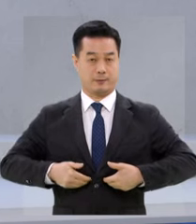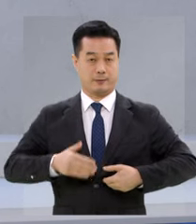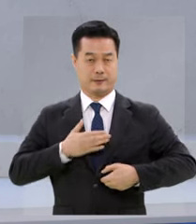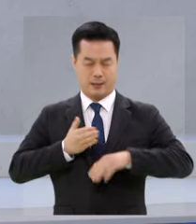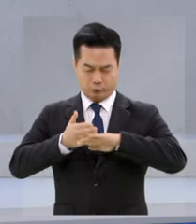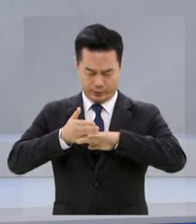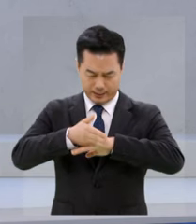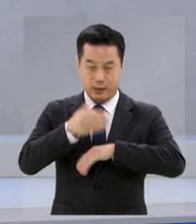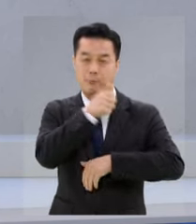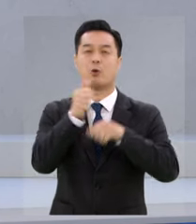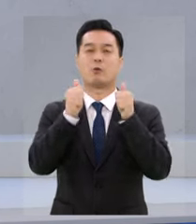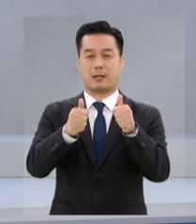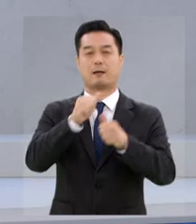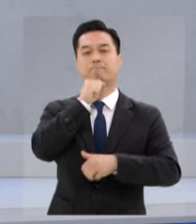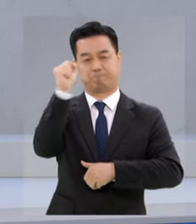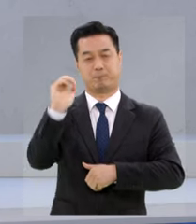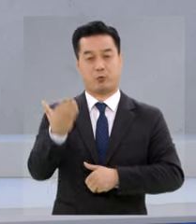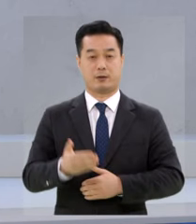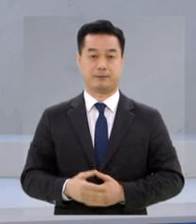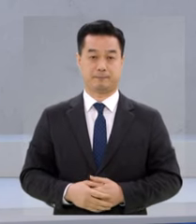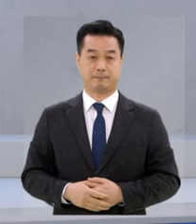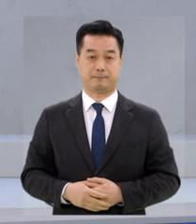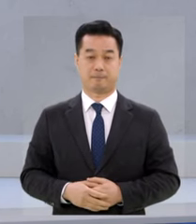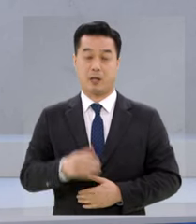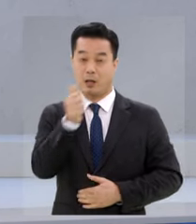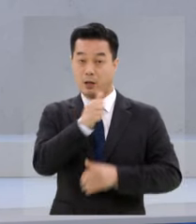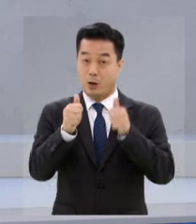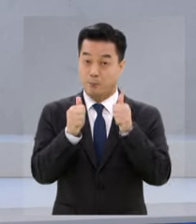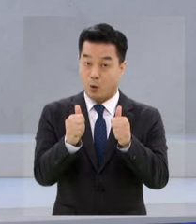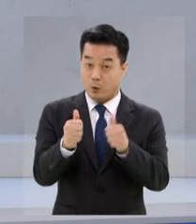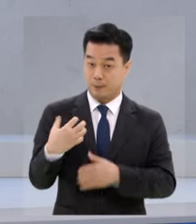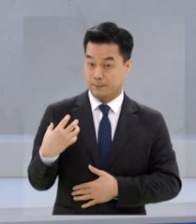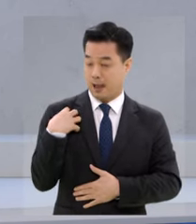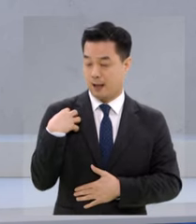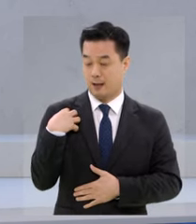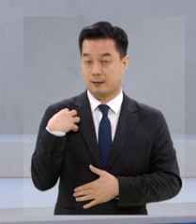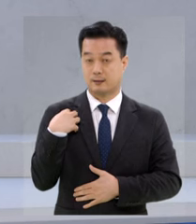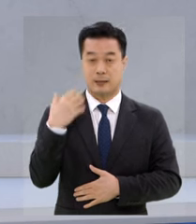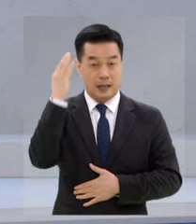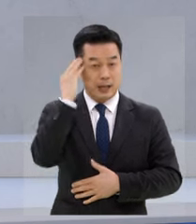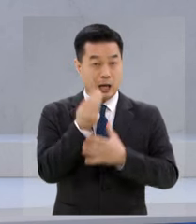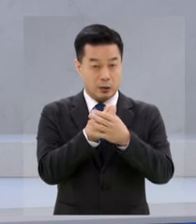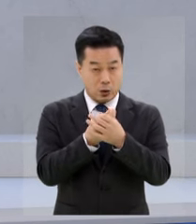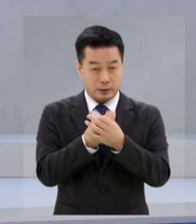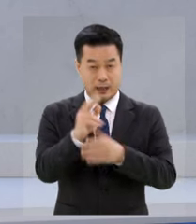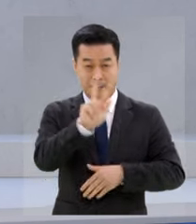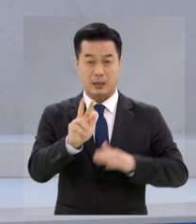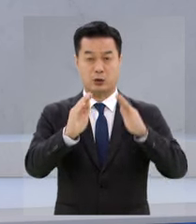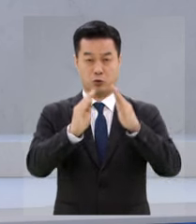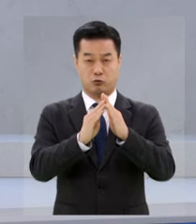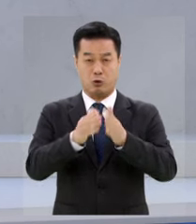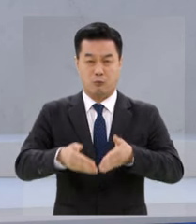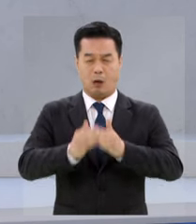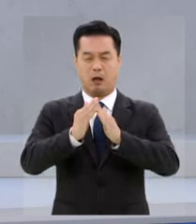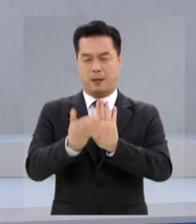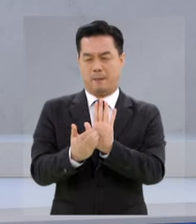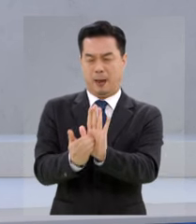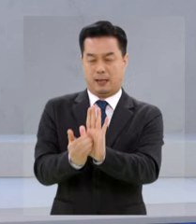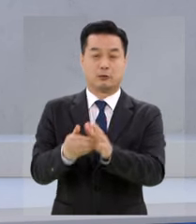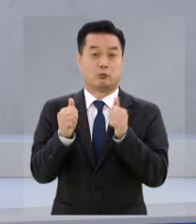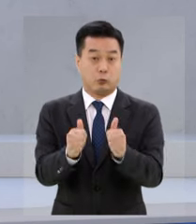변호사가 된 이유입니다 변호사로 석탄발전소 건설을 막기 위한 소송을 진행